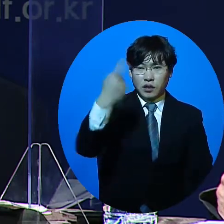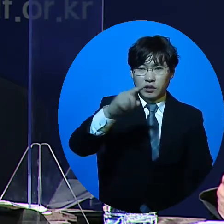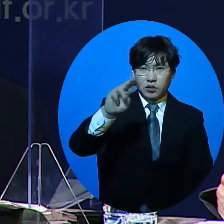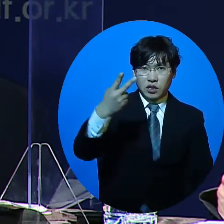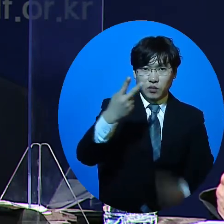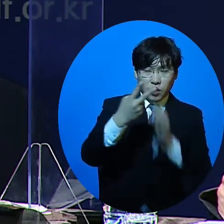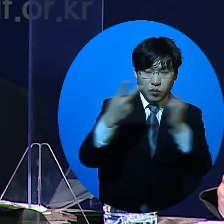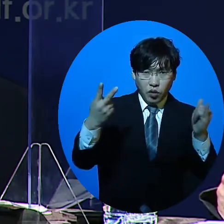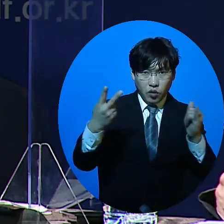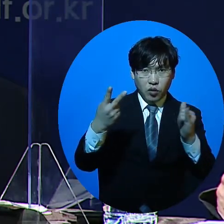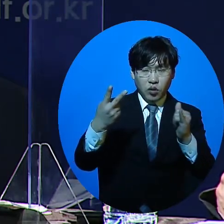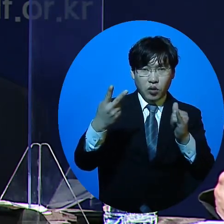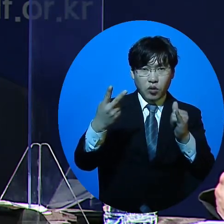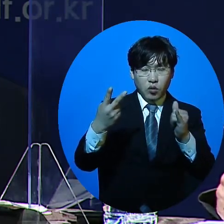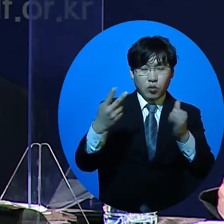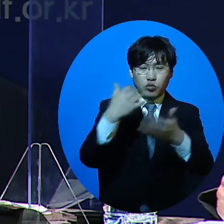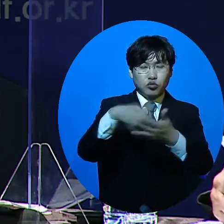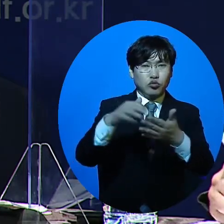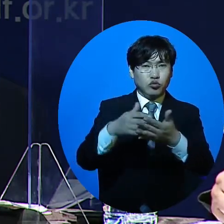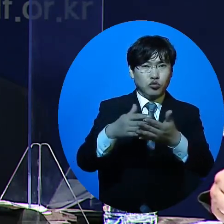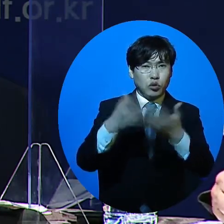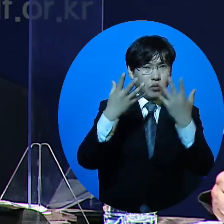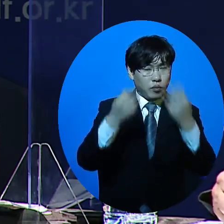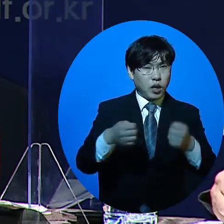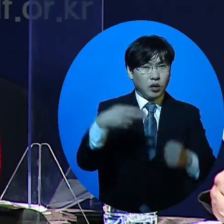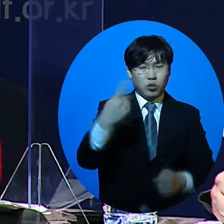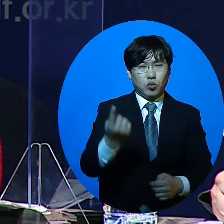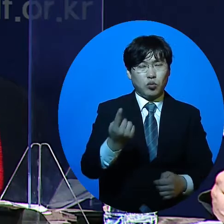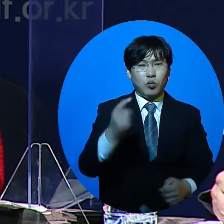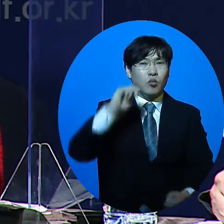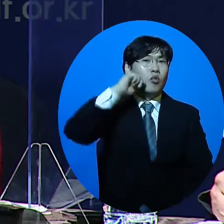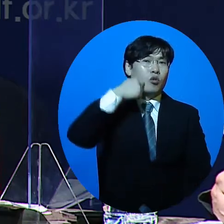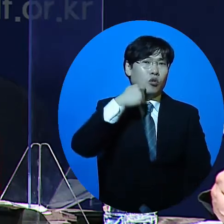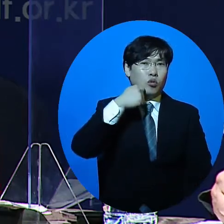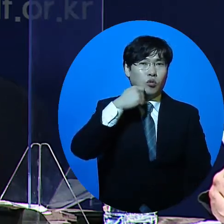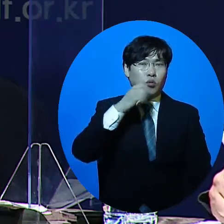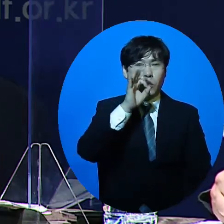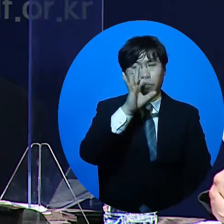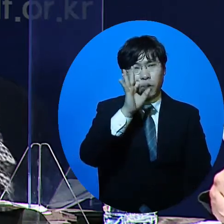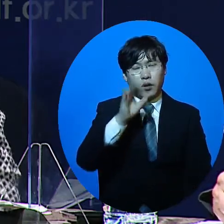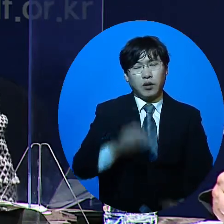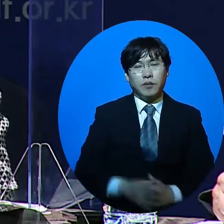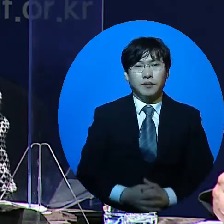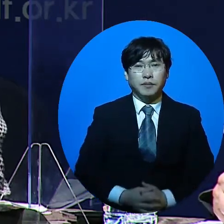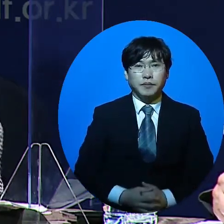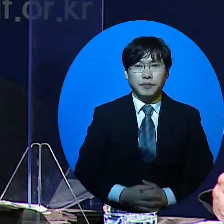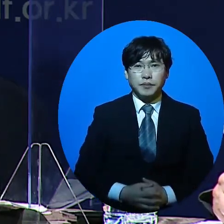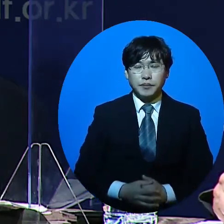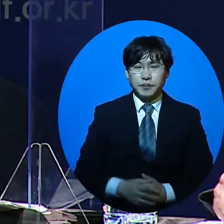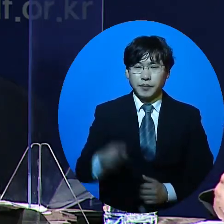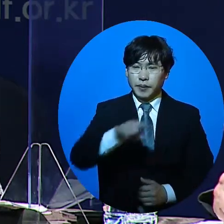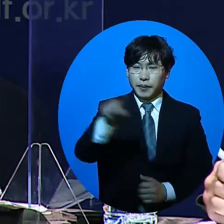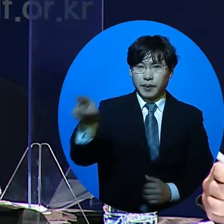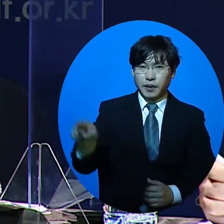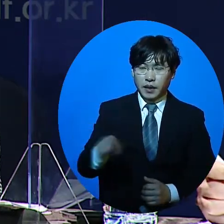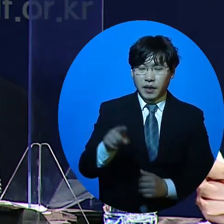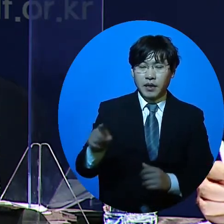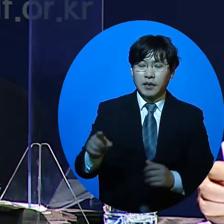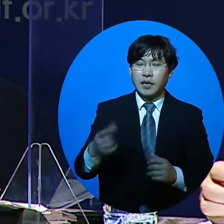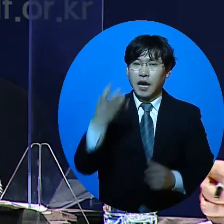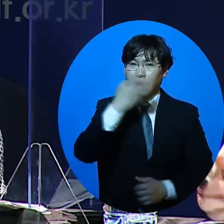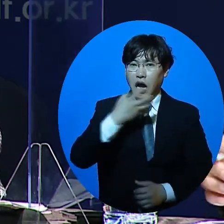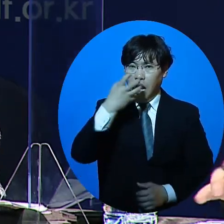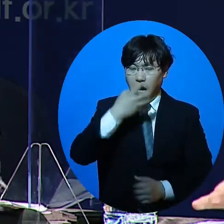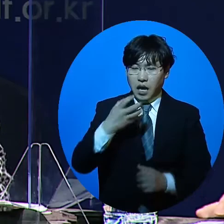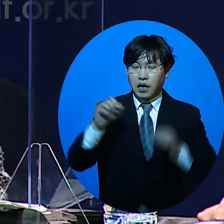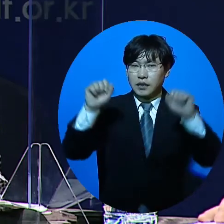국한되는 게 아니라 적어도 비장애인 체육 지도자의 수만큼 늘릴